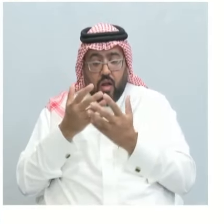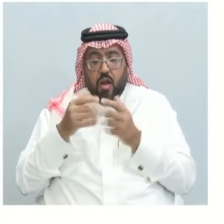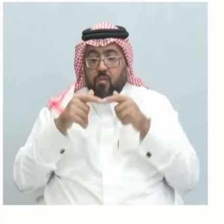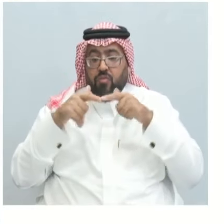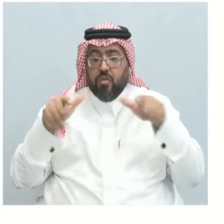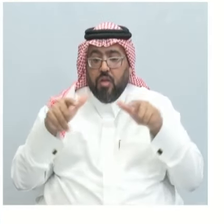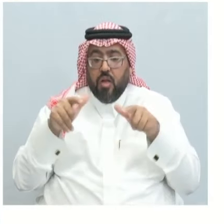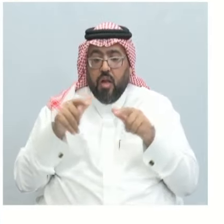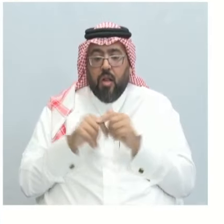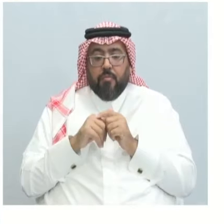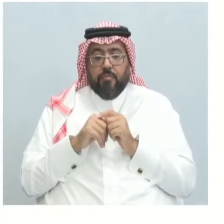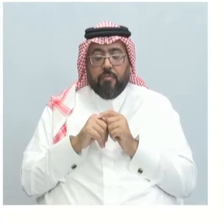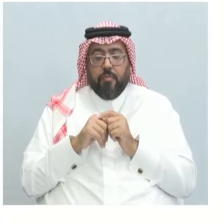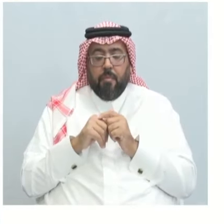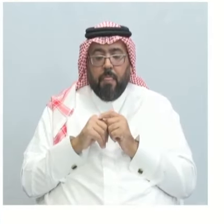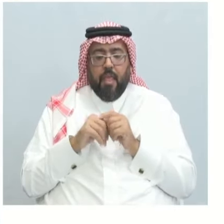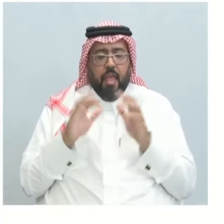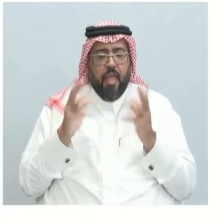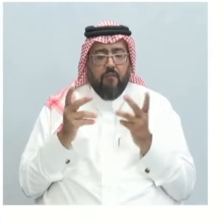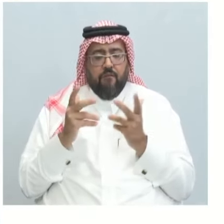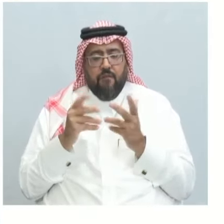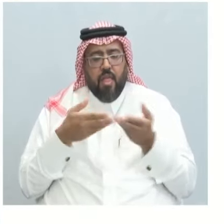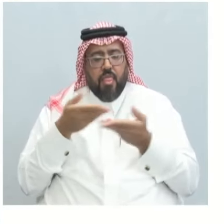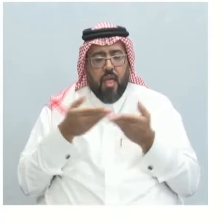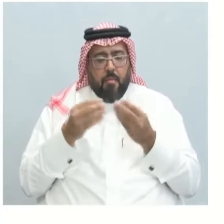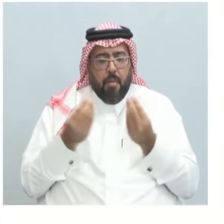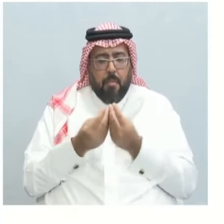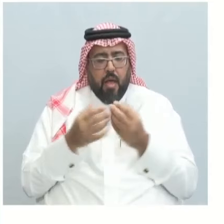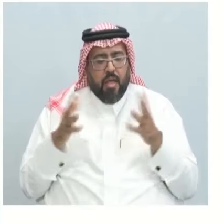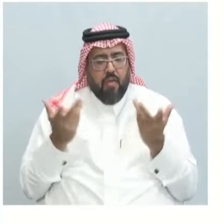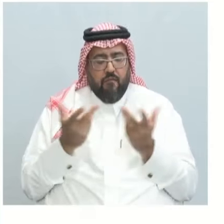شيوعا لتلك الاجهزه وكيفيه التعامل